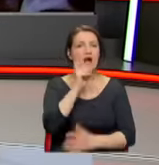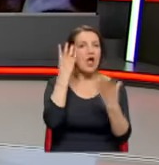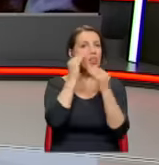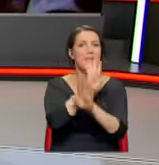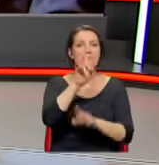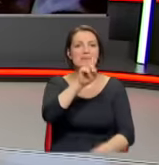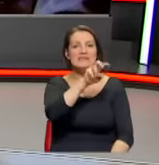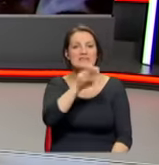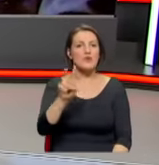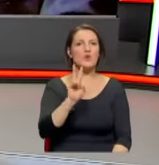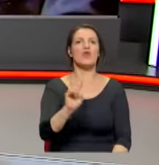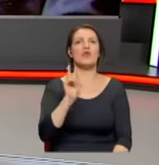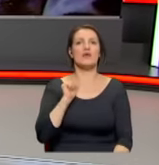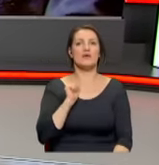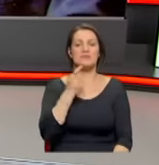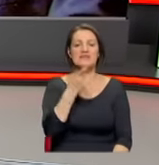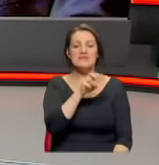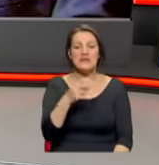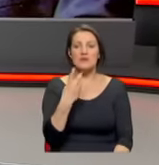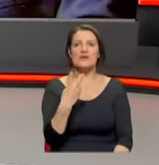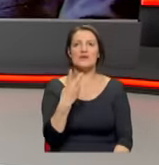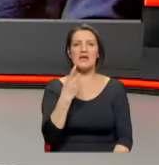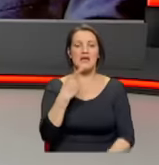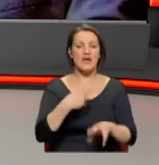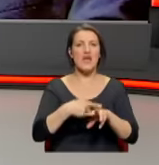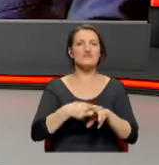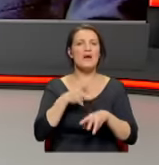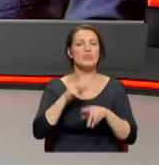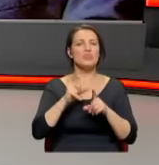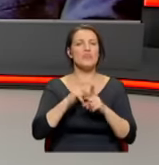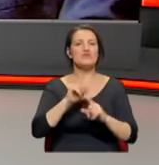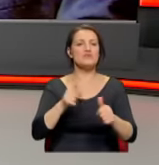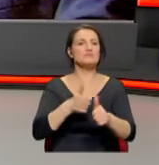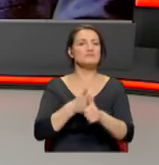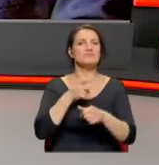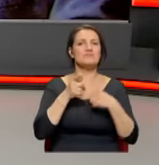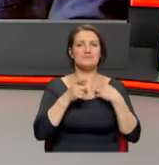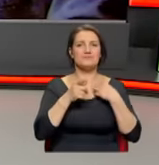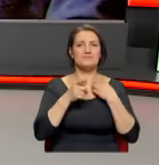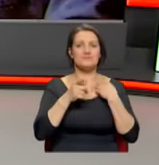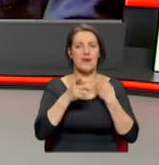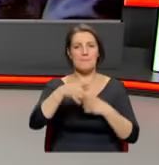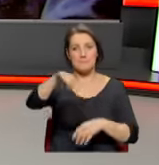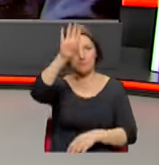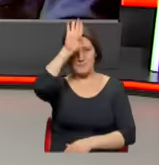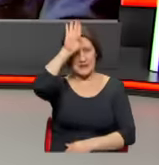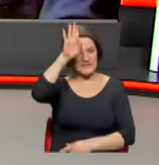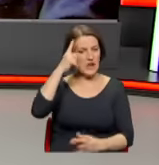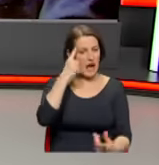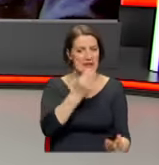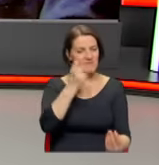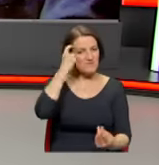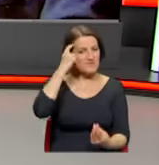anlamayın, 1802. Bir encümeni danış tertip edildi. Padişaha akıl versinler